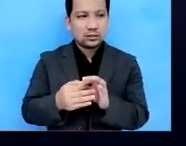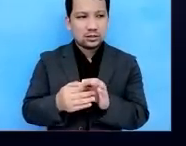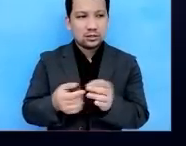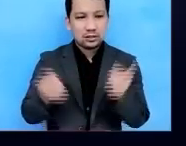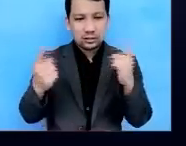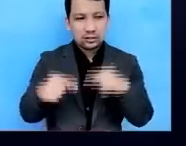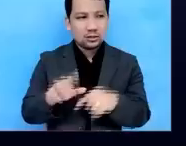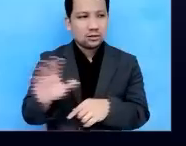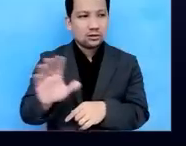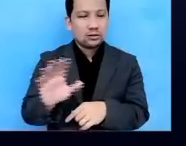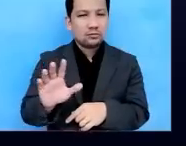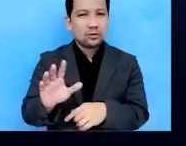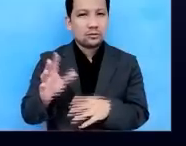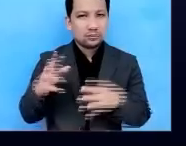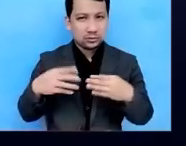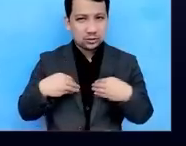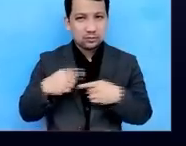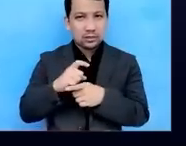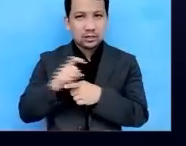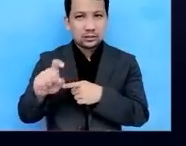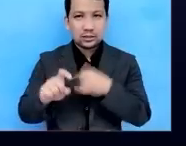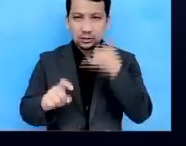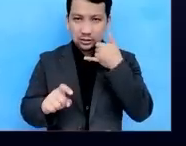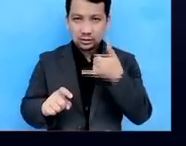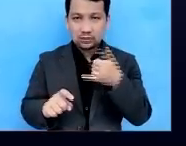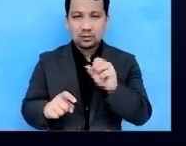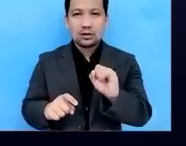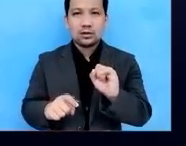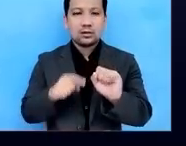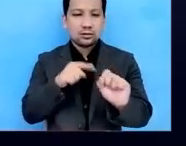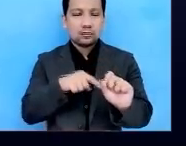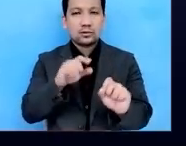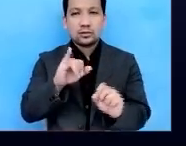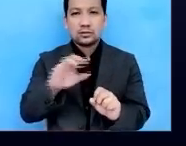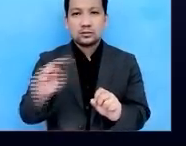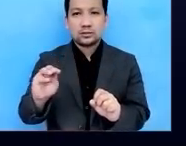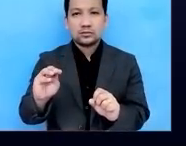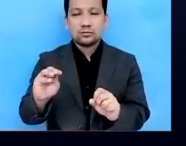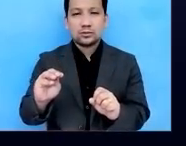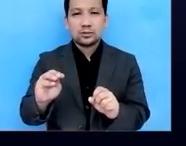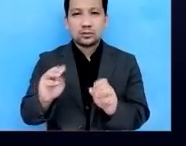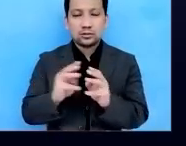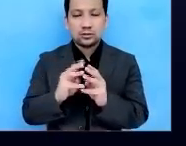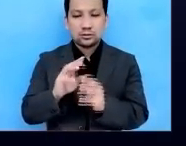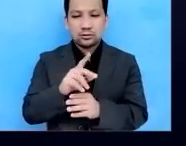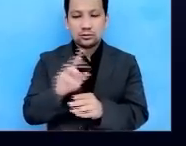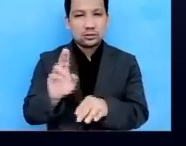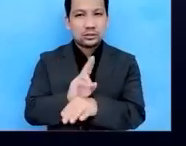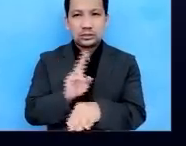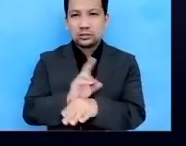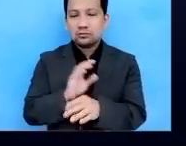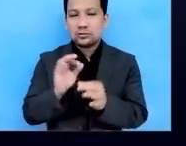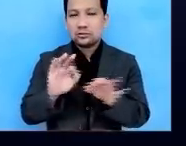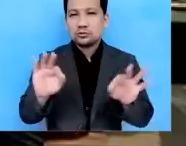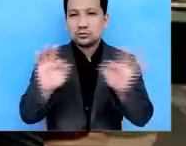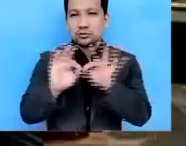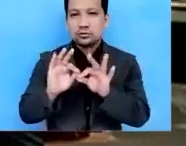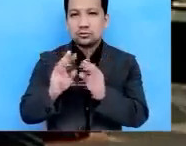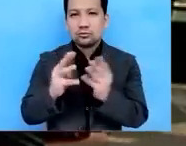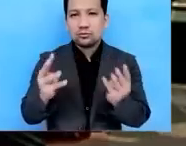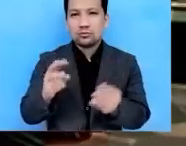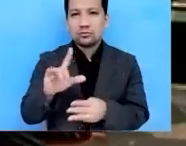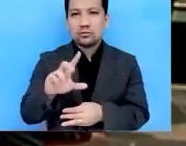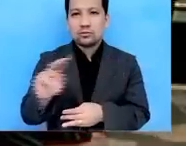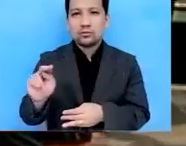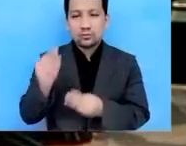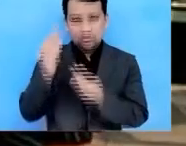hindi na raw makakatanggap ng text o tawag ang isang SIM. Maging ang mga SIM mobile wallet, di na rin daw magagamit. Nilabas ng ahensya ang